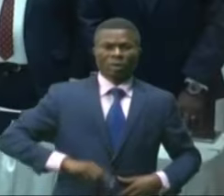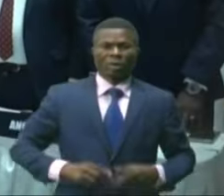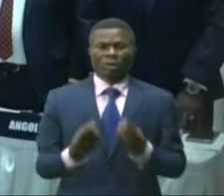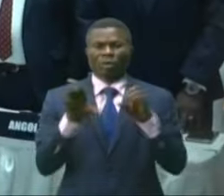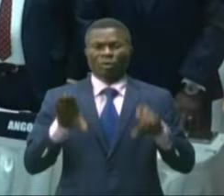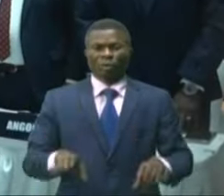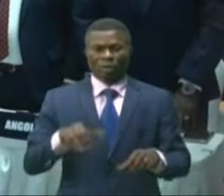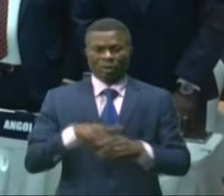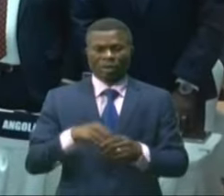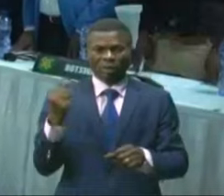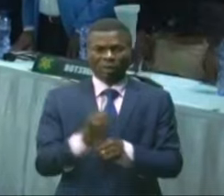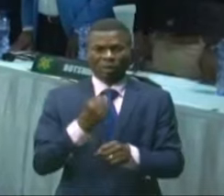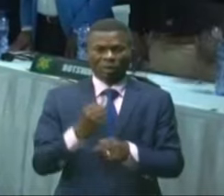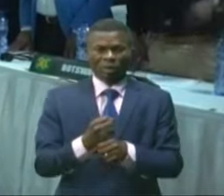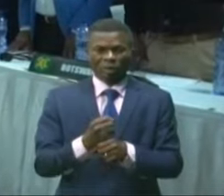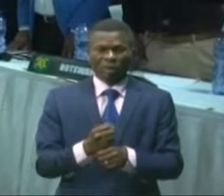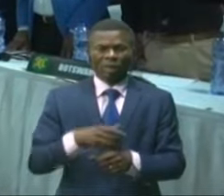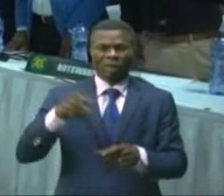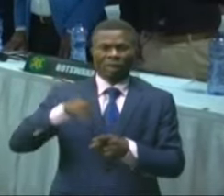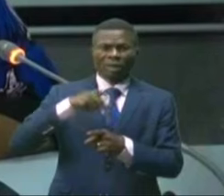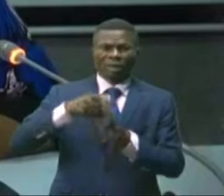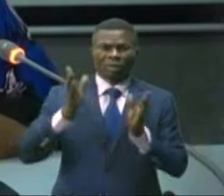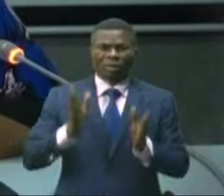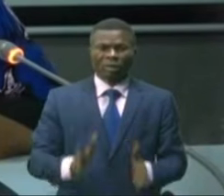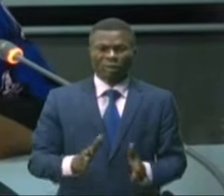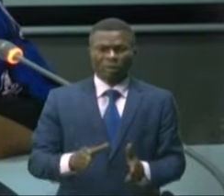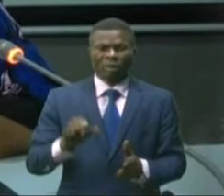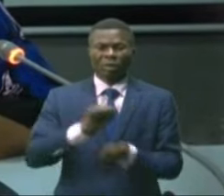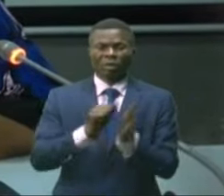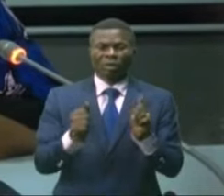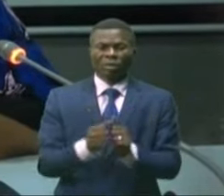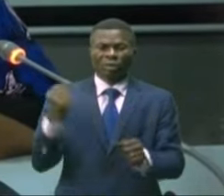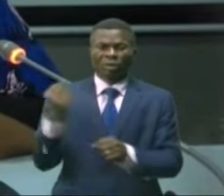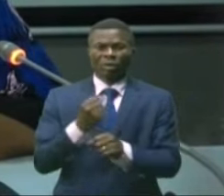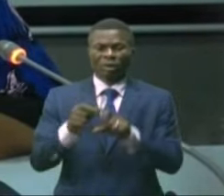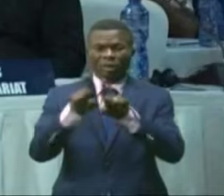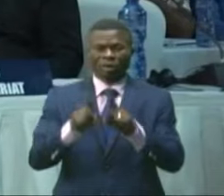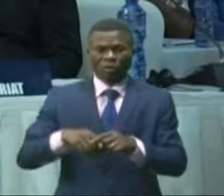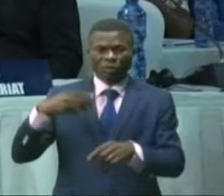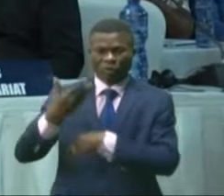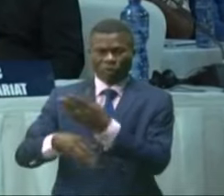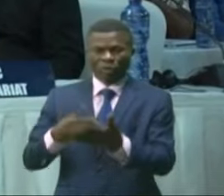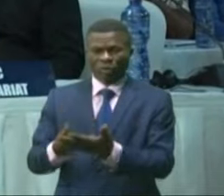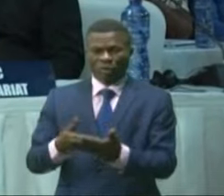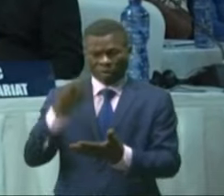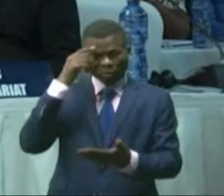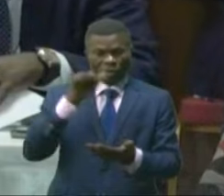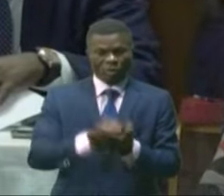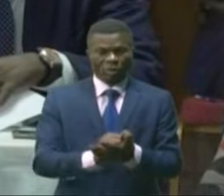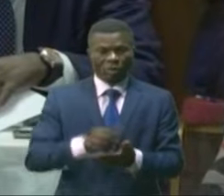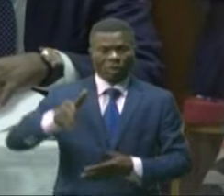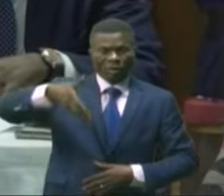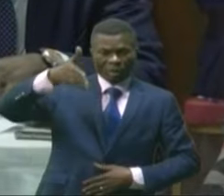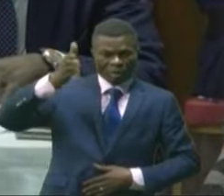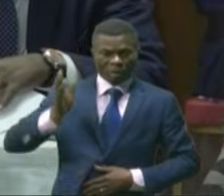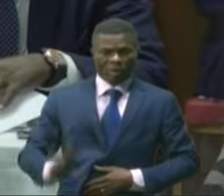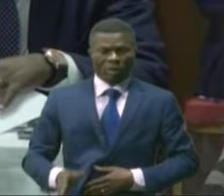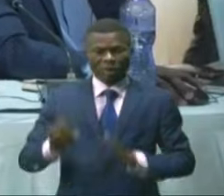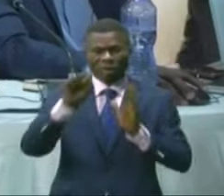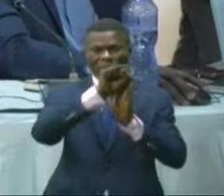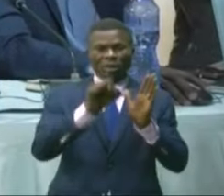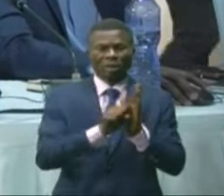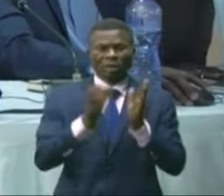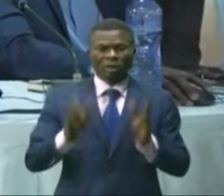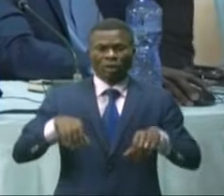Congo dans les processus de professionnalisation du secteur de l'emploi et du travail. Pour ce faire, les experts des